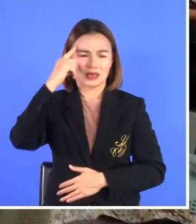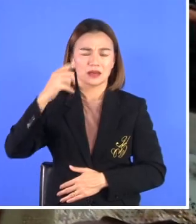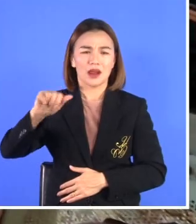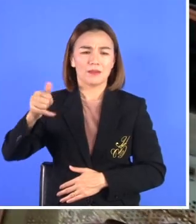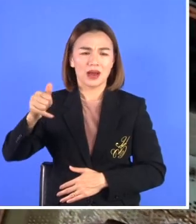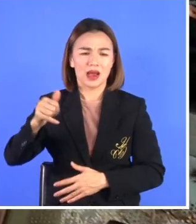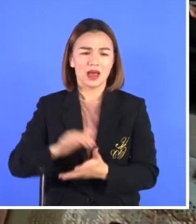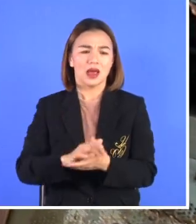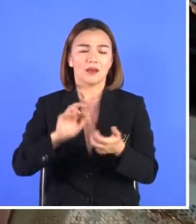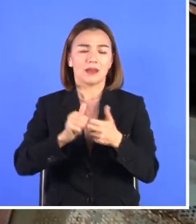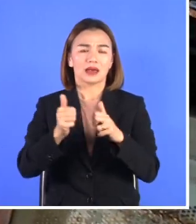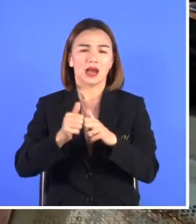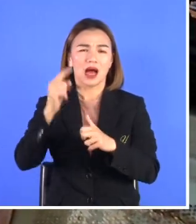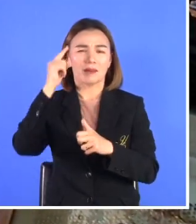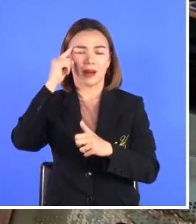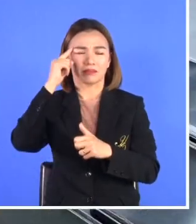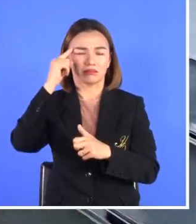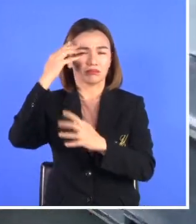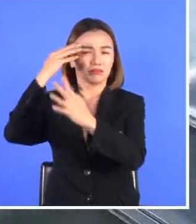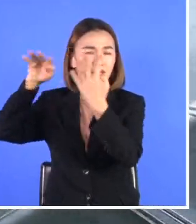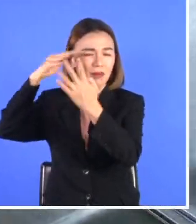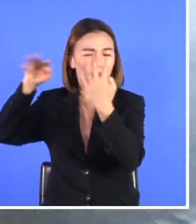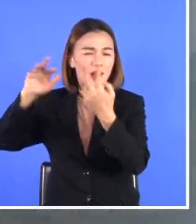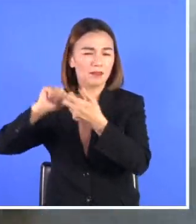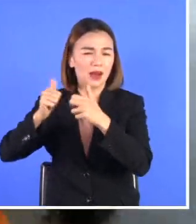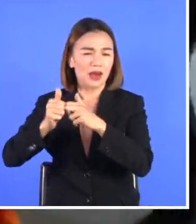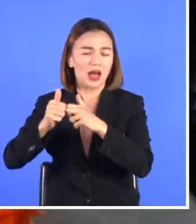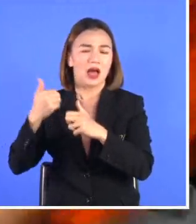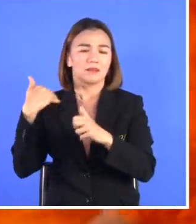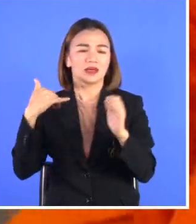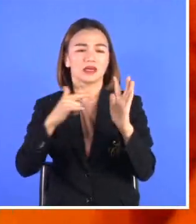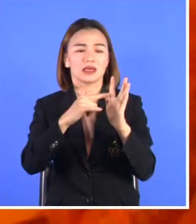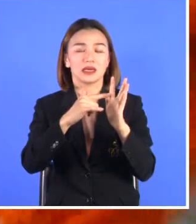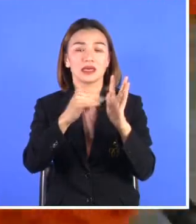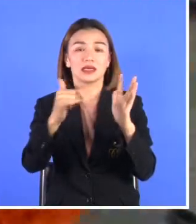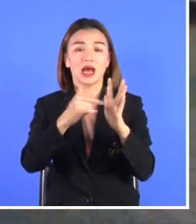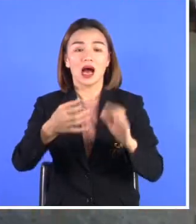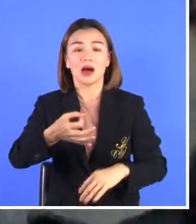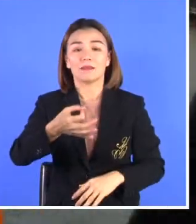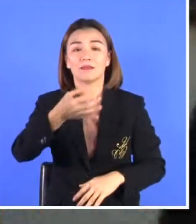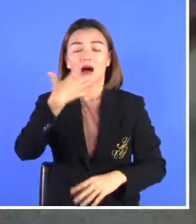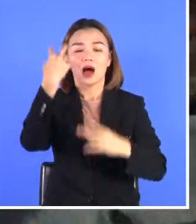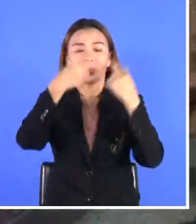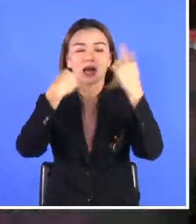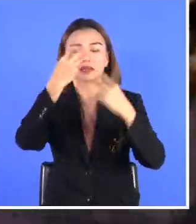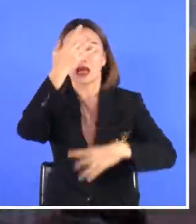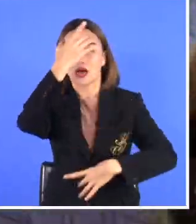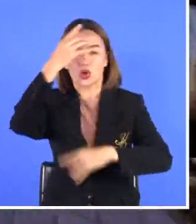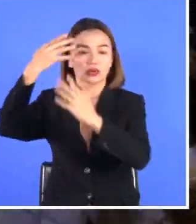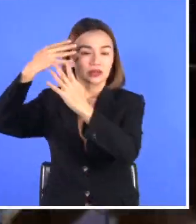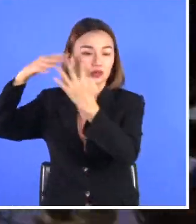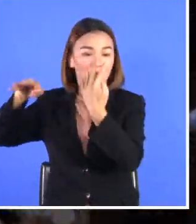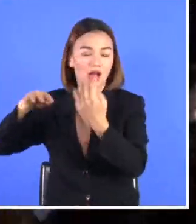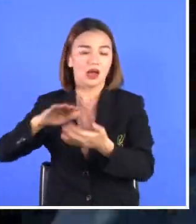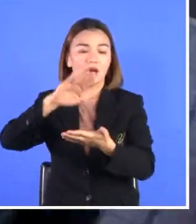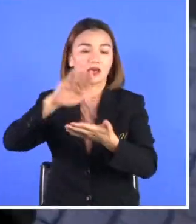งมีปัญหาเรื่องของสติตรวจค้นในกระเป๋าเดินทางก็พบขวดยารักษาอาการทางประสาทนี่นะครับทีนี้ก็ไม่พบเอกสารท